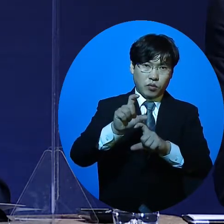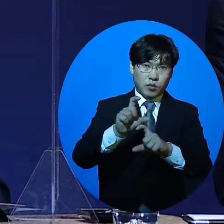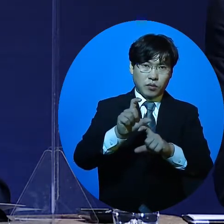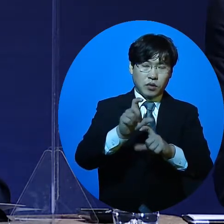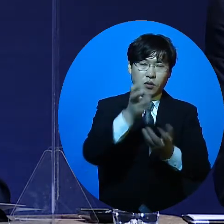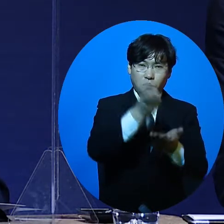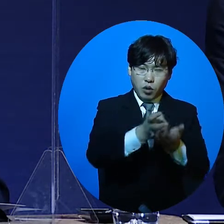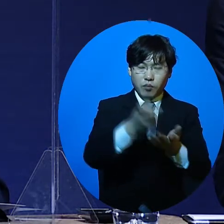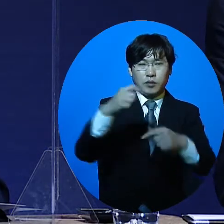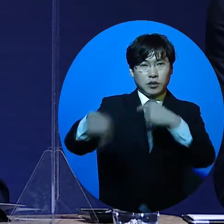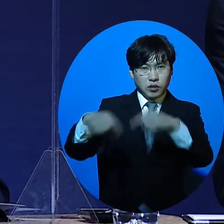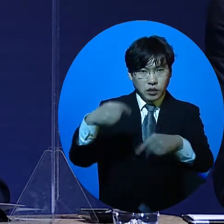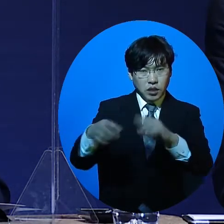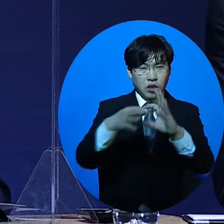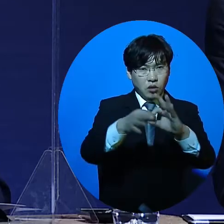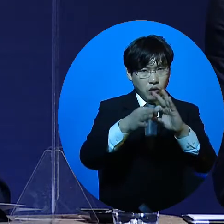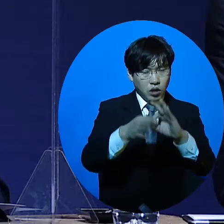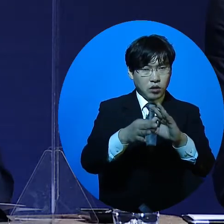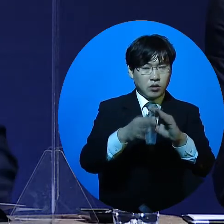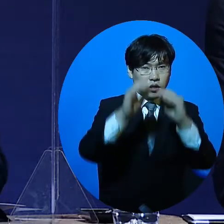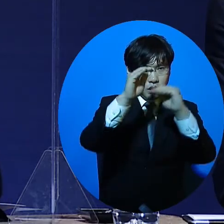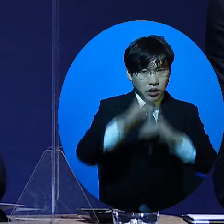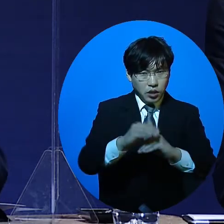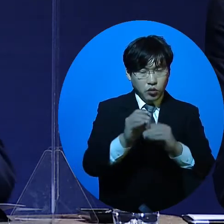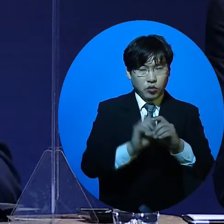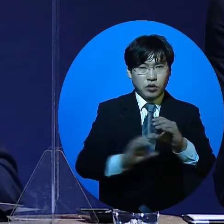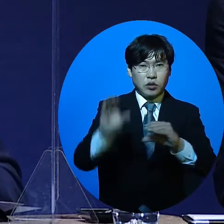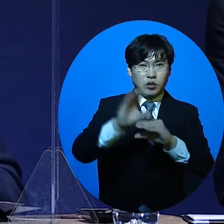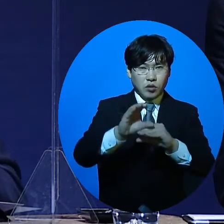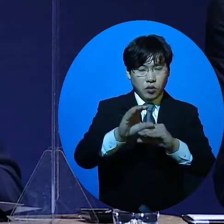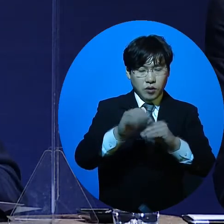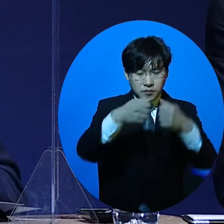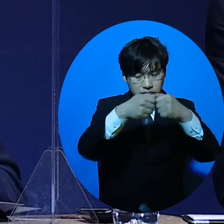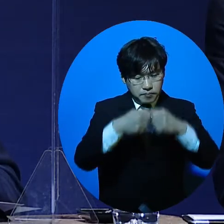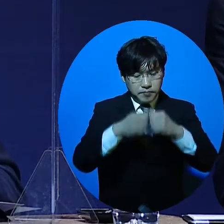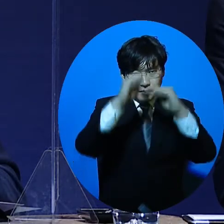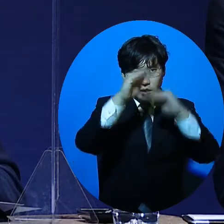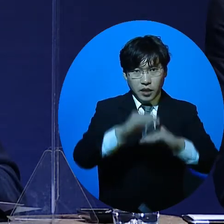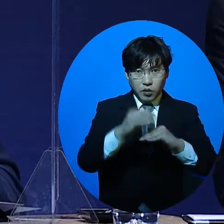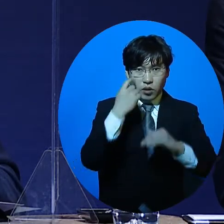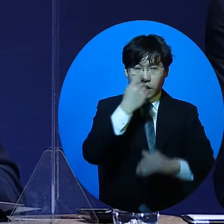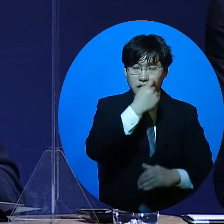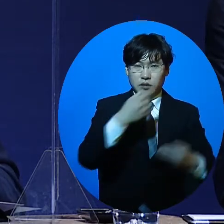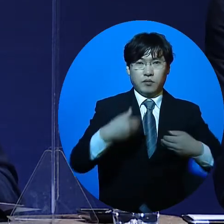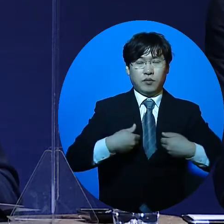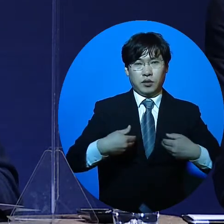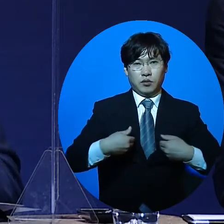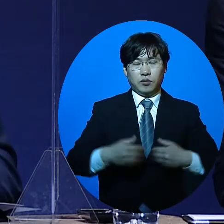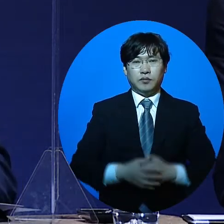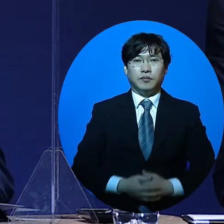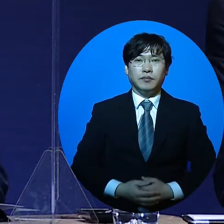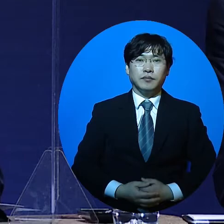법과 제도를 마련할 필요가 있다고 보입니다. 우리 허남진 장학관님께는